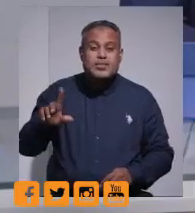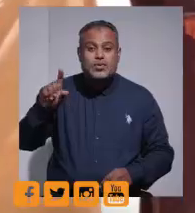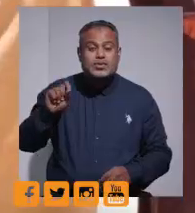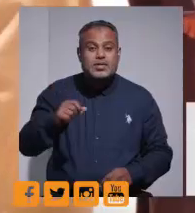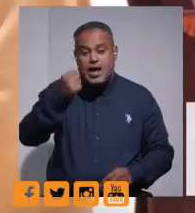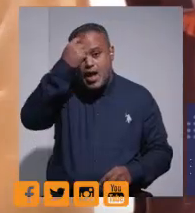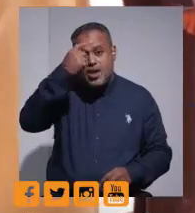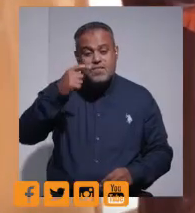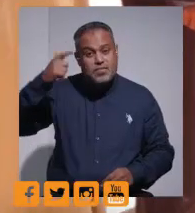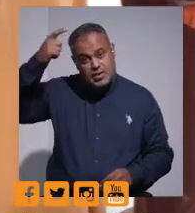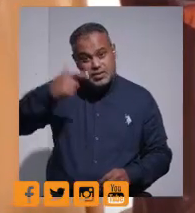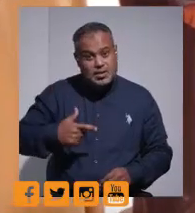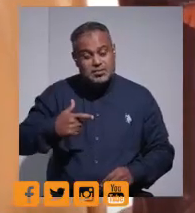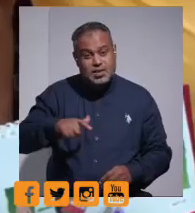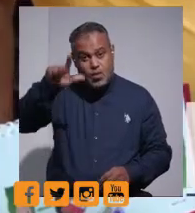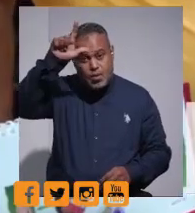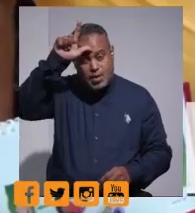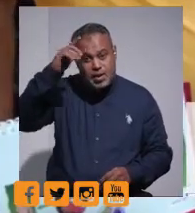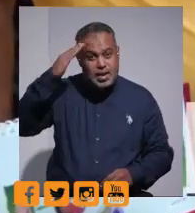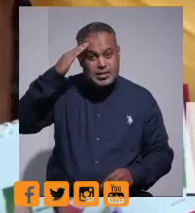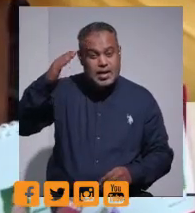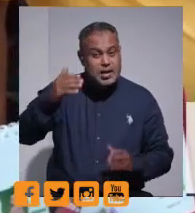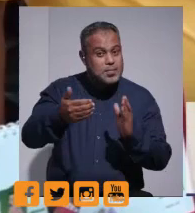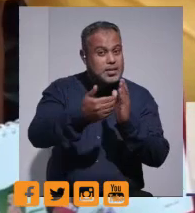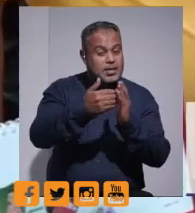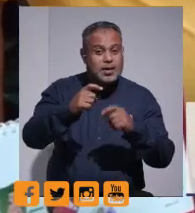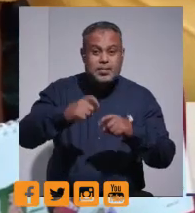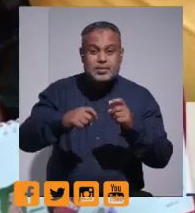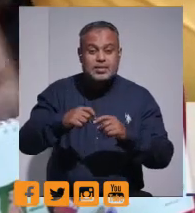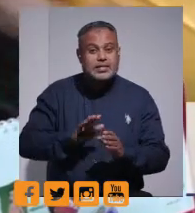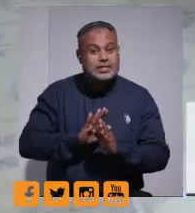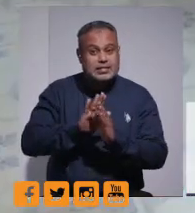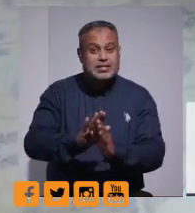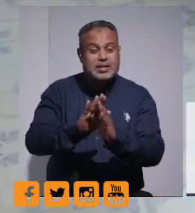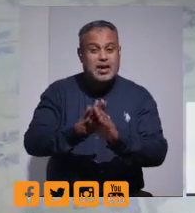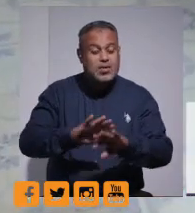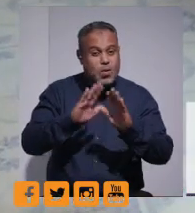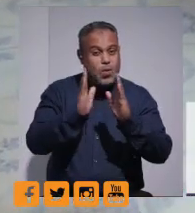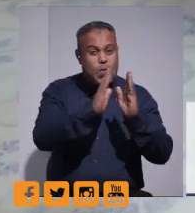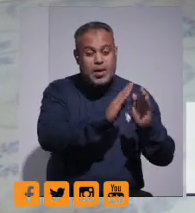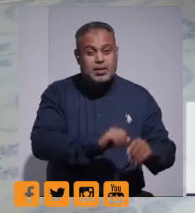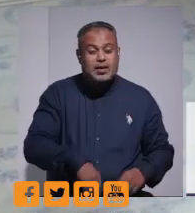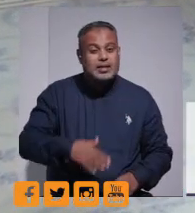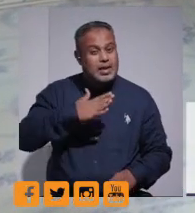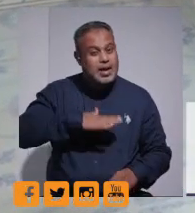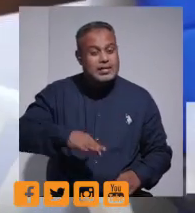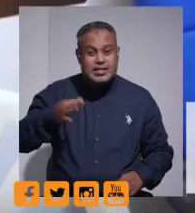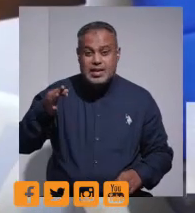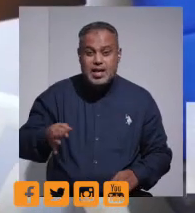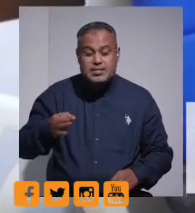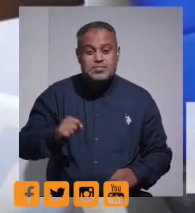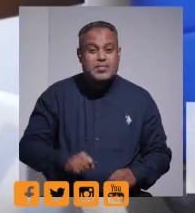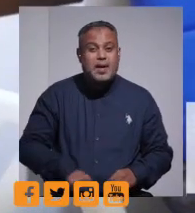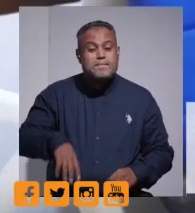الوكيل العامري تدخلات مؤسسه اسناده التي شملت القطاعات ذات الحاجه الملحه بمنطقه